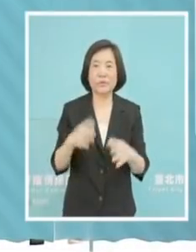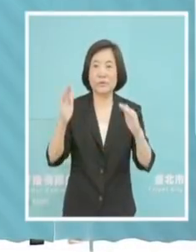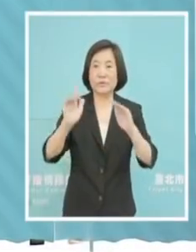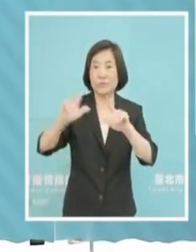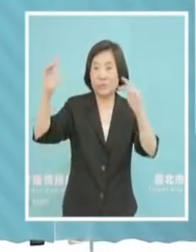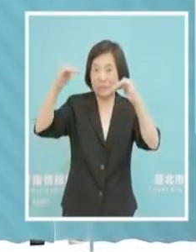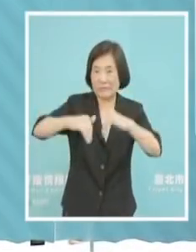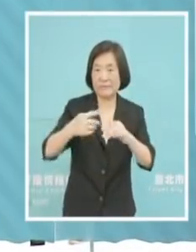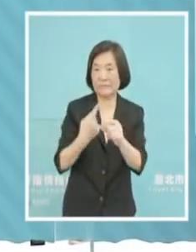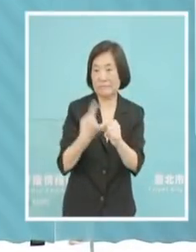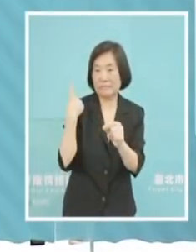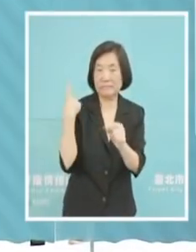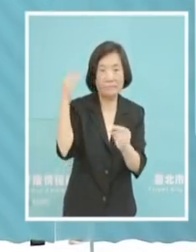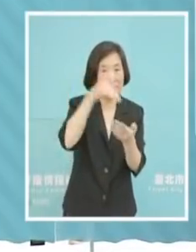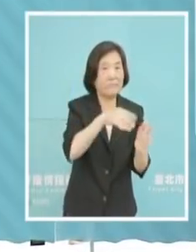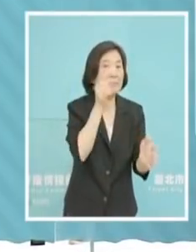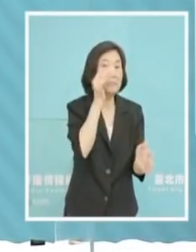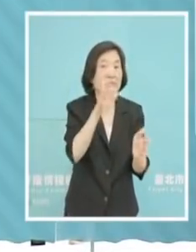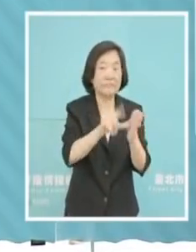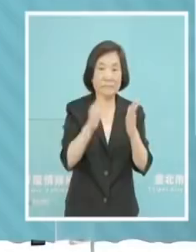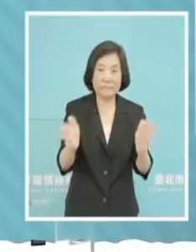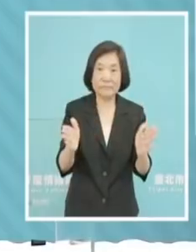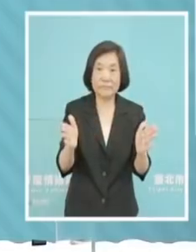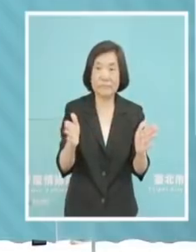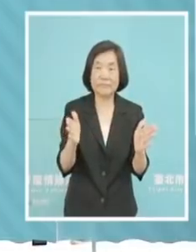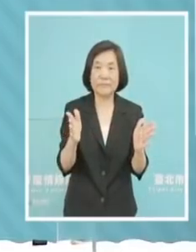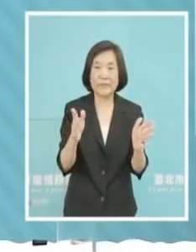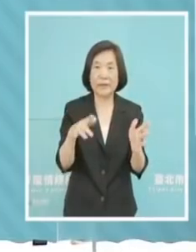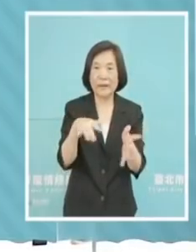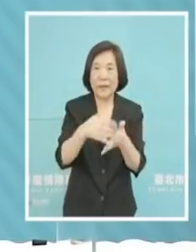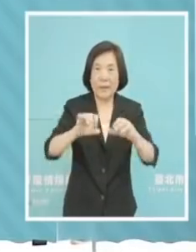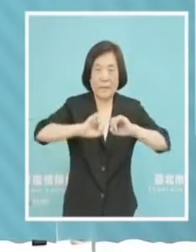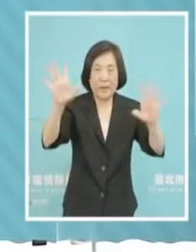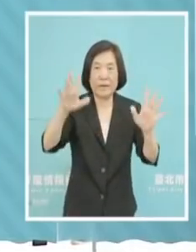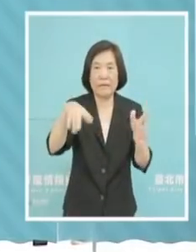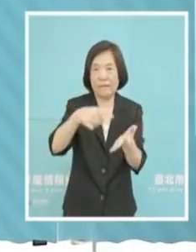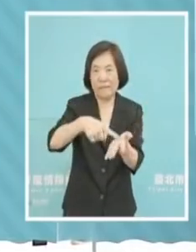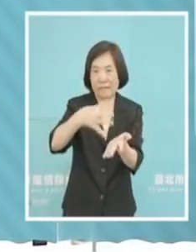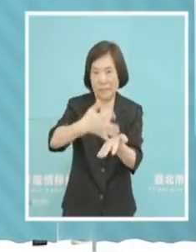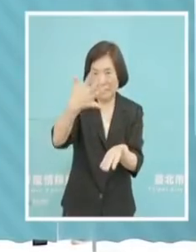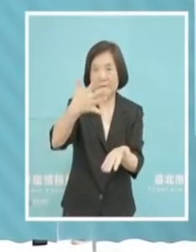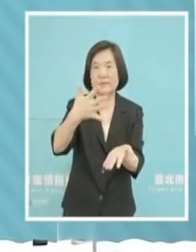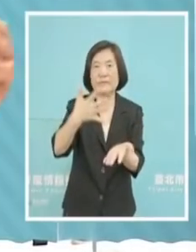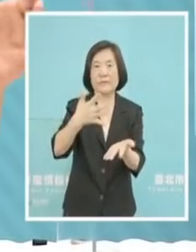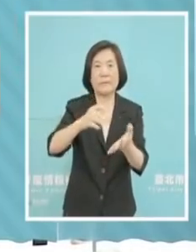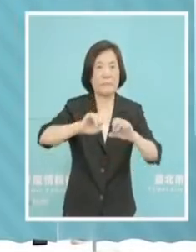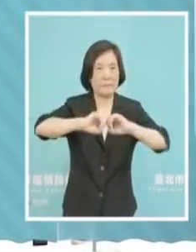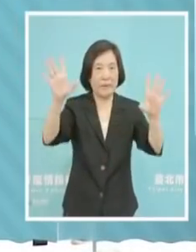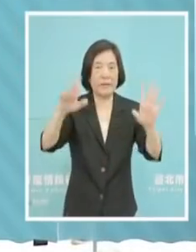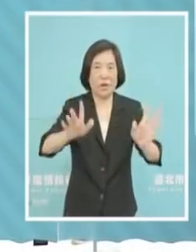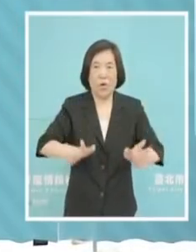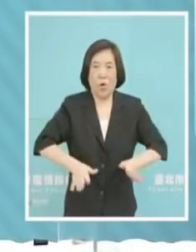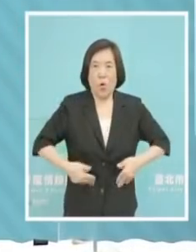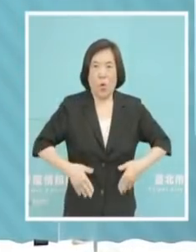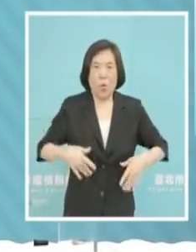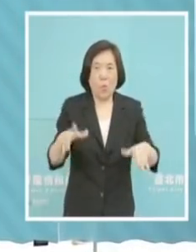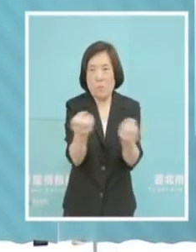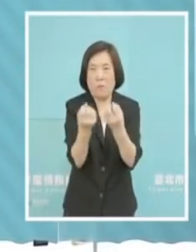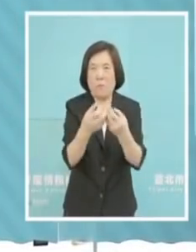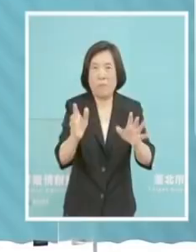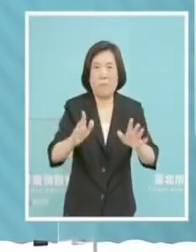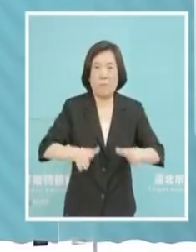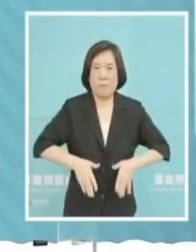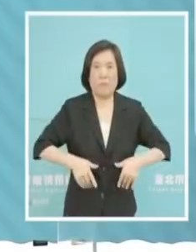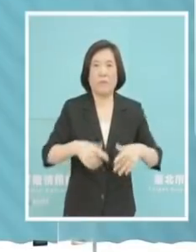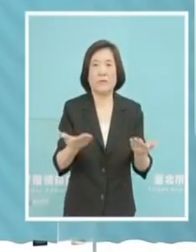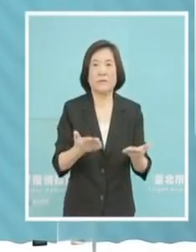不欺骗人的政府。他就会这样做。那欧盟当然他们已经通过这个会议了，通过这个会议以后也开放